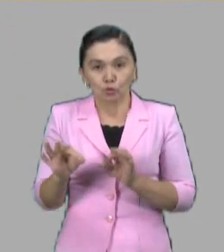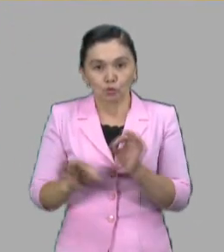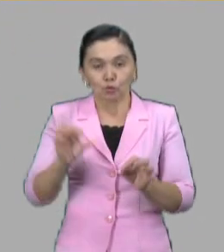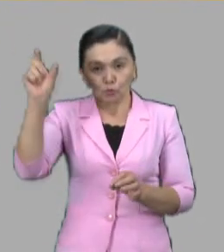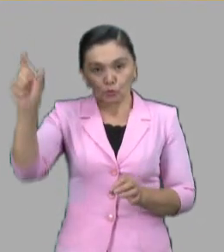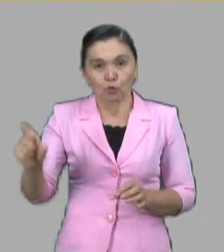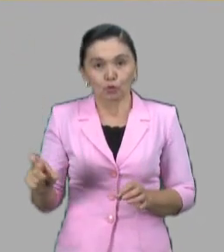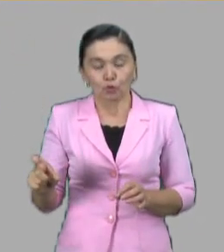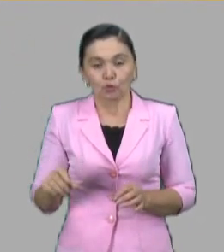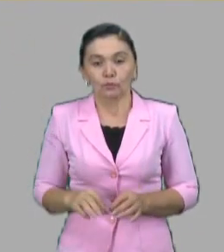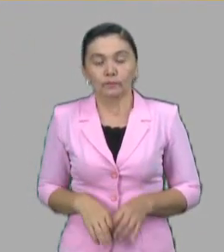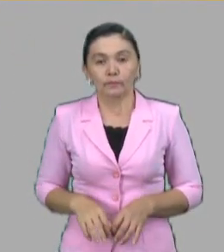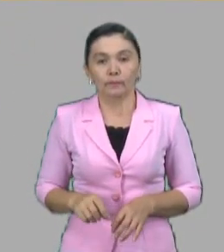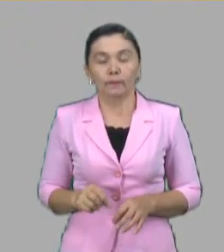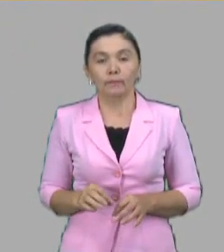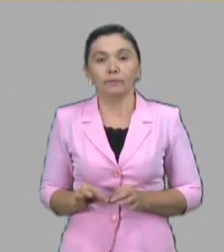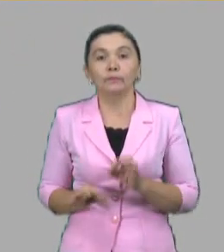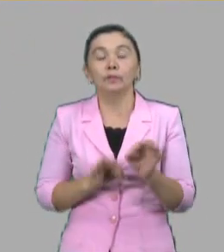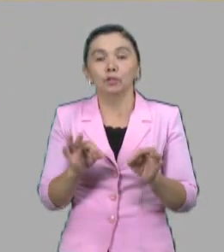Сүрөтчү эмне кылат, балдар?